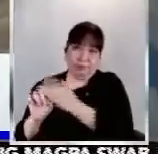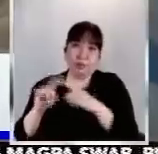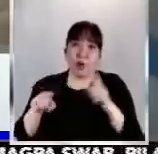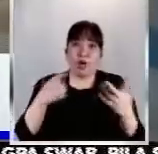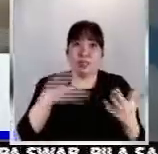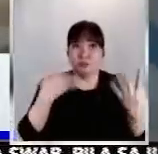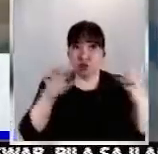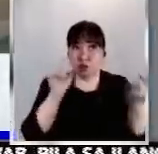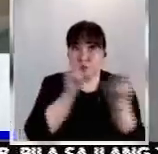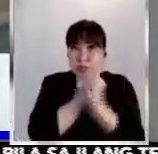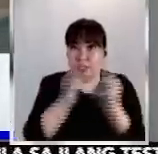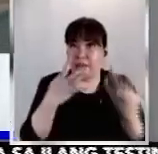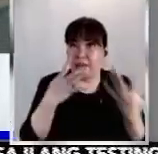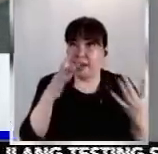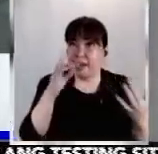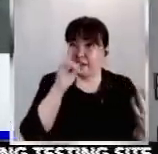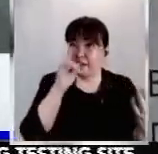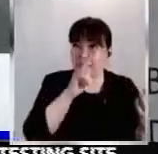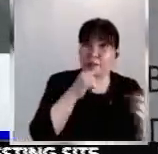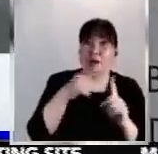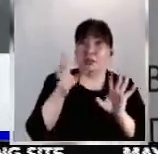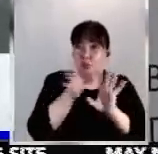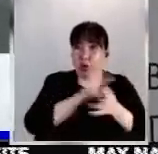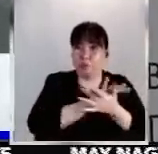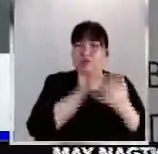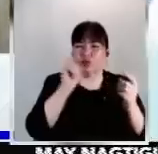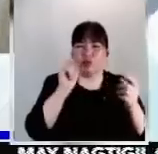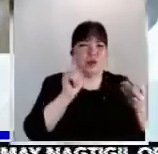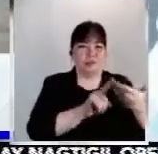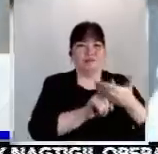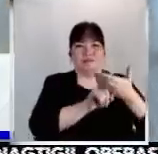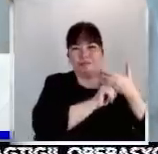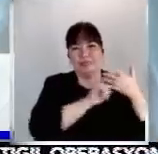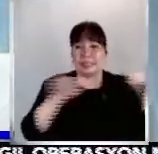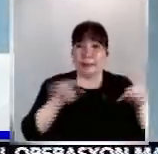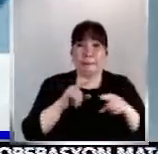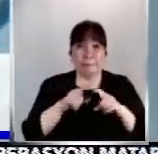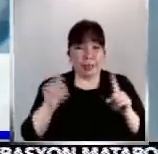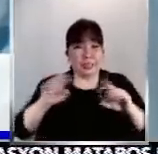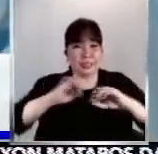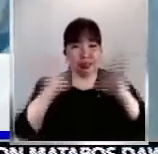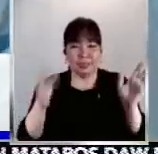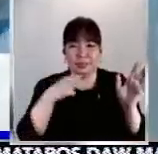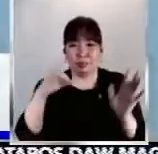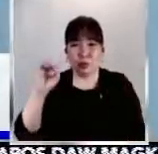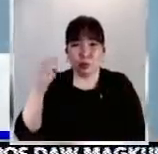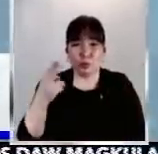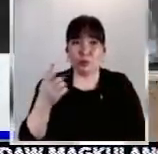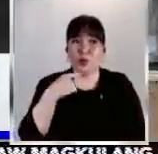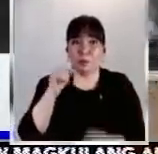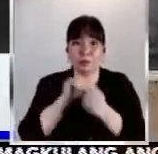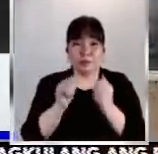test, malamang di na COVID positive talaga, agad nang mag-isolate. Pero paglilinaw ng DOH, ang tinutukoy nila ay ang